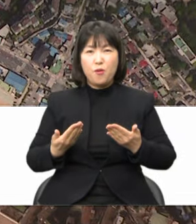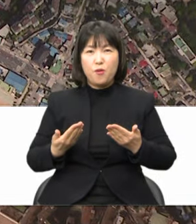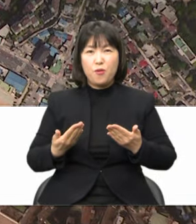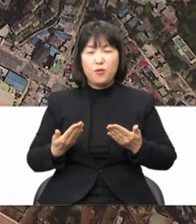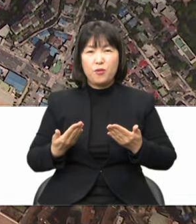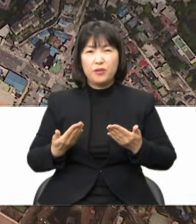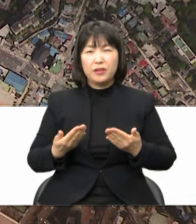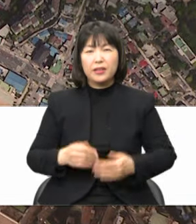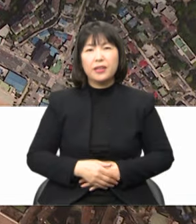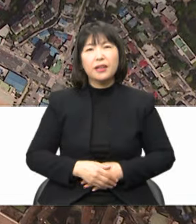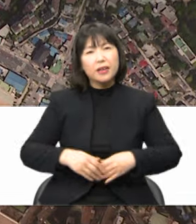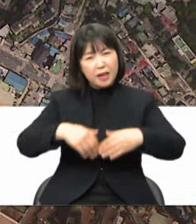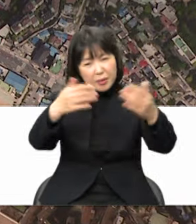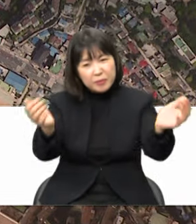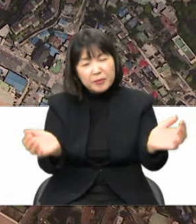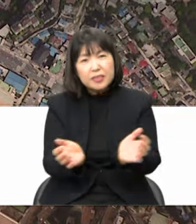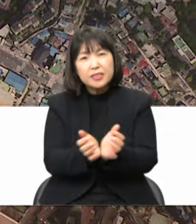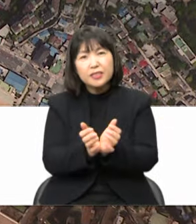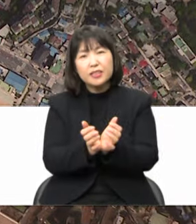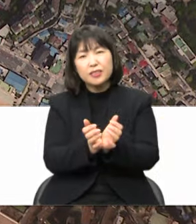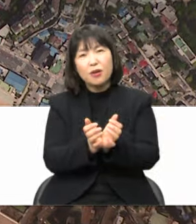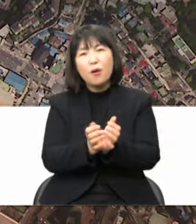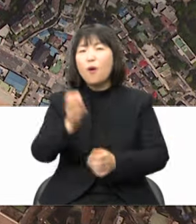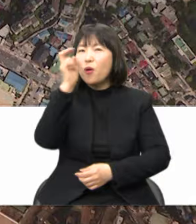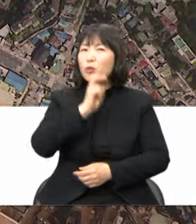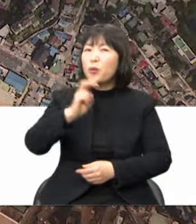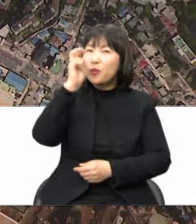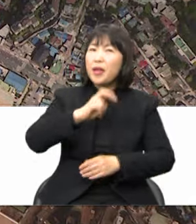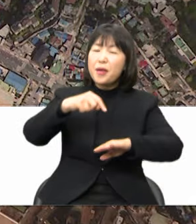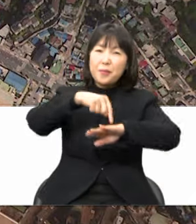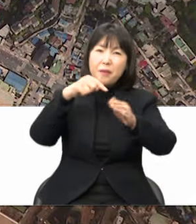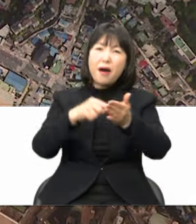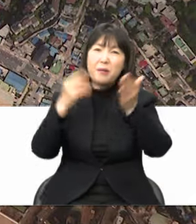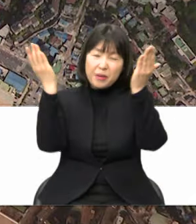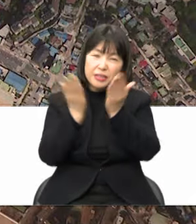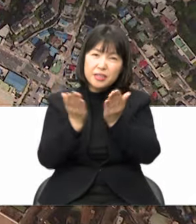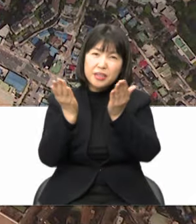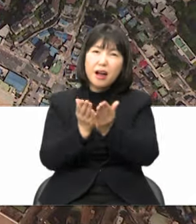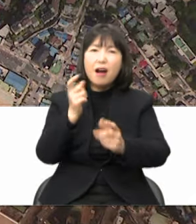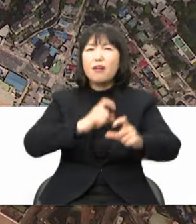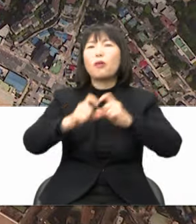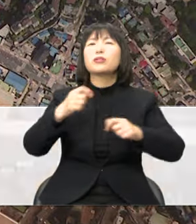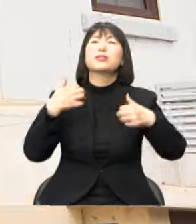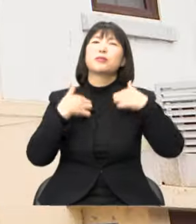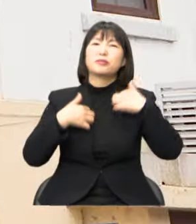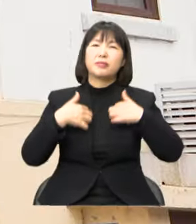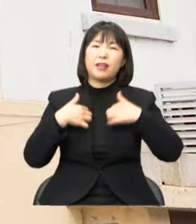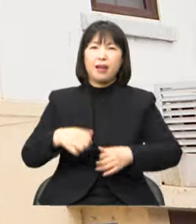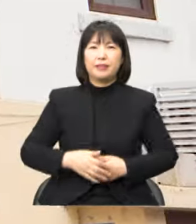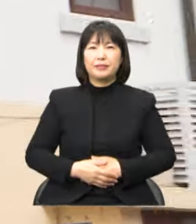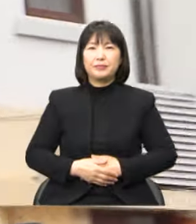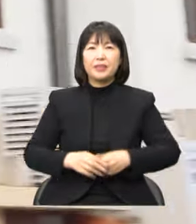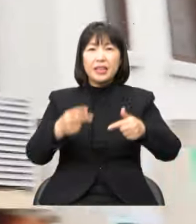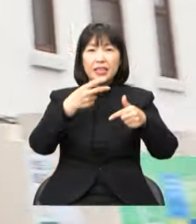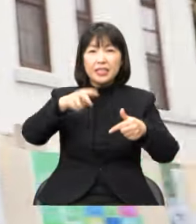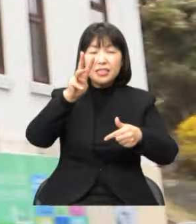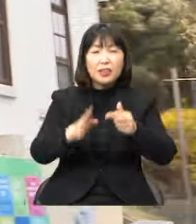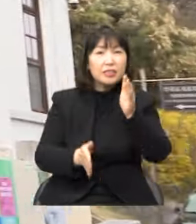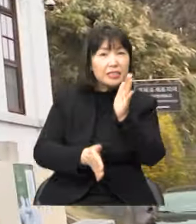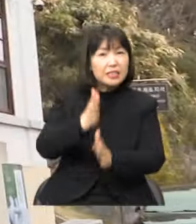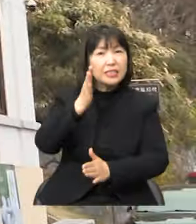그리고 다같이이 합창이라는 걸 화을 서로 맞추는 거니까 마음을 모아서 하니까 더욱 즐거운 거 같습니다 인천시는 지난